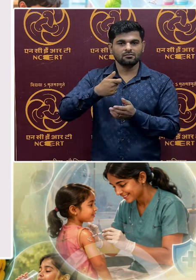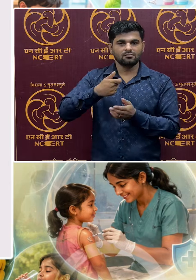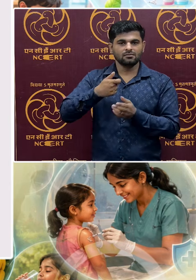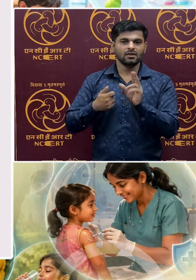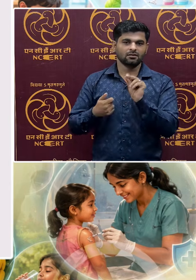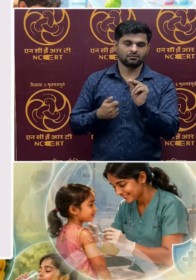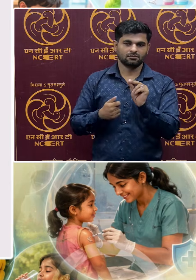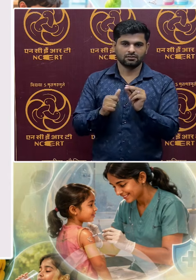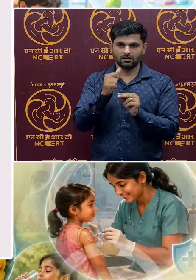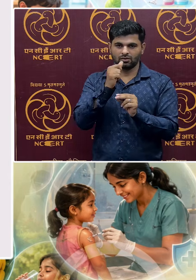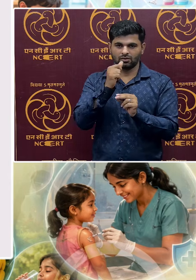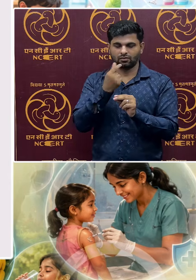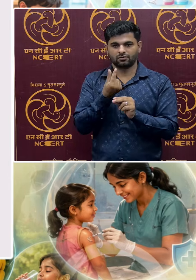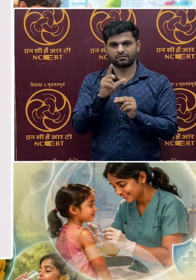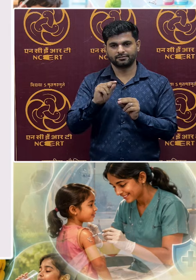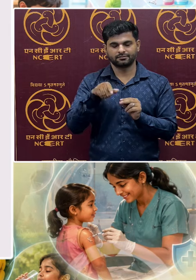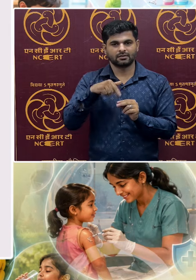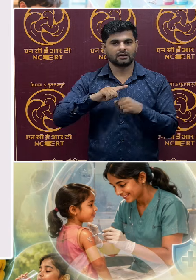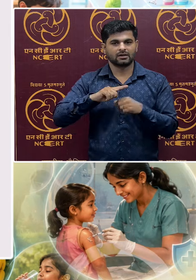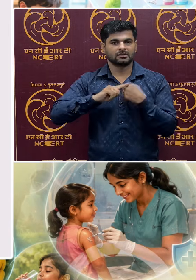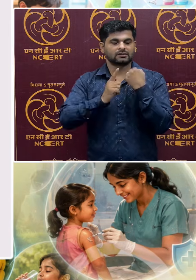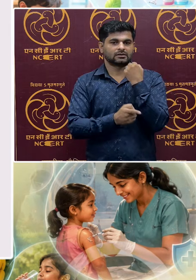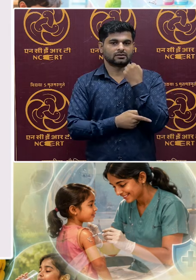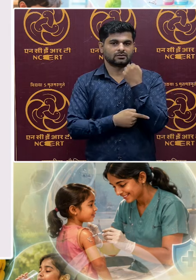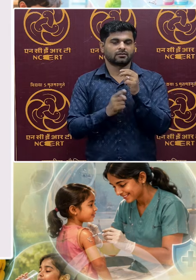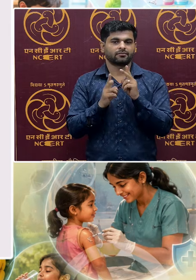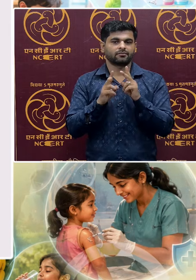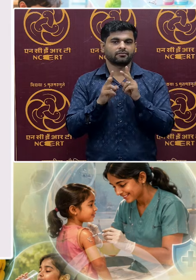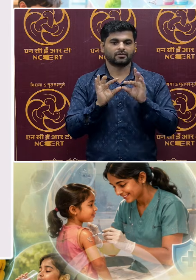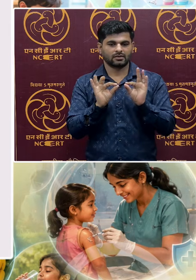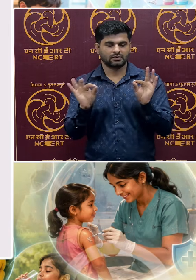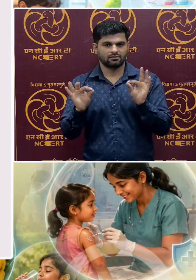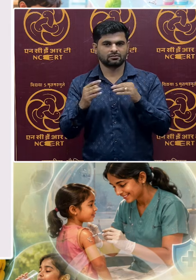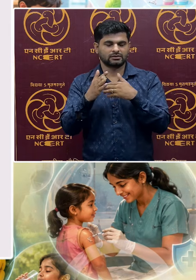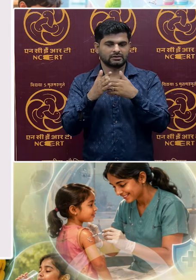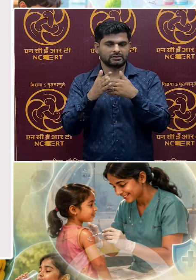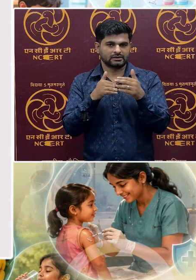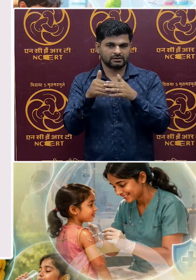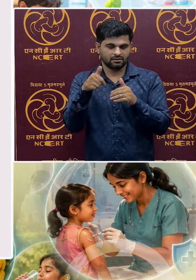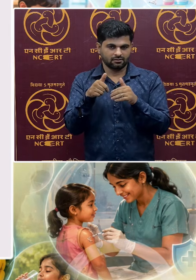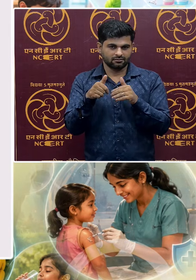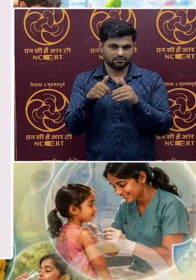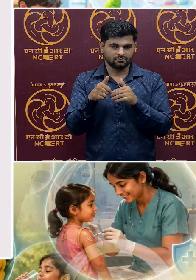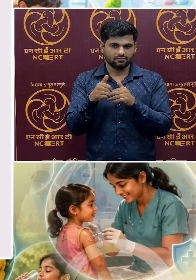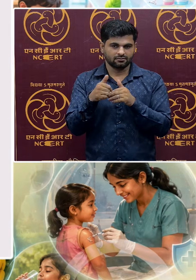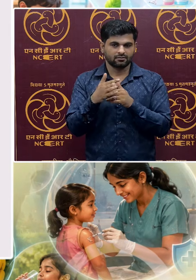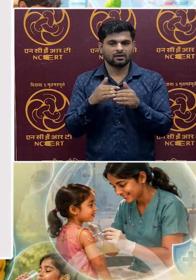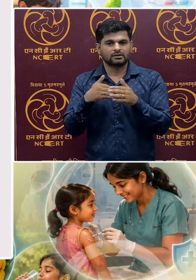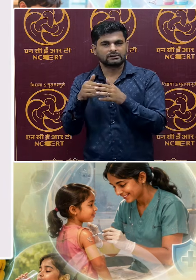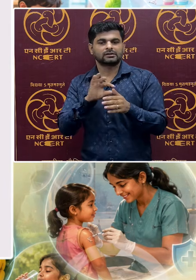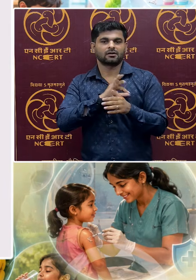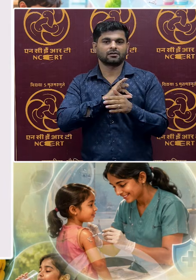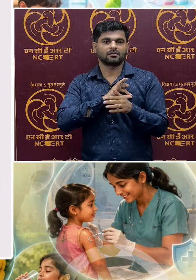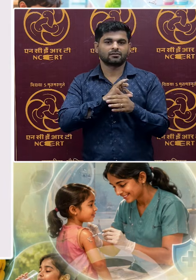कुछ भी नहीं है सिवाय चीनी के। एंड लास्टली रिलैक्स रहिए, थोड़ा सा अनवाइंड कीजिए। अगर कोई हॉबी